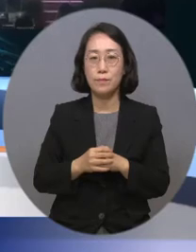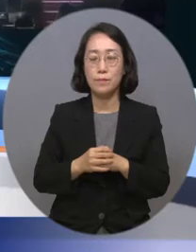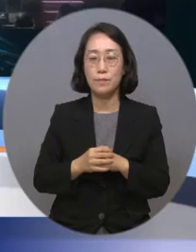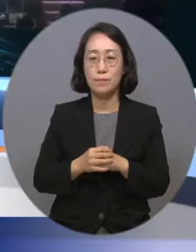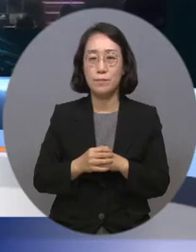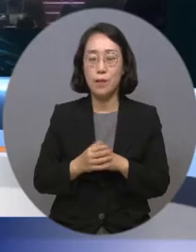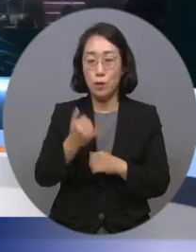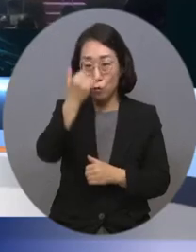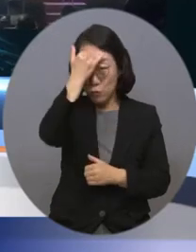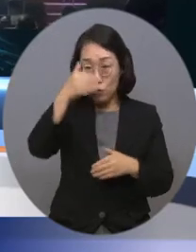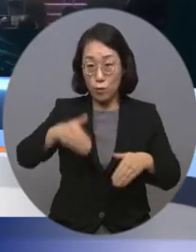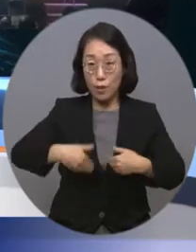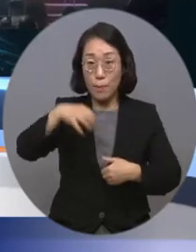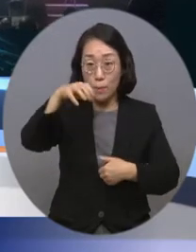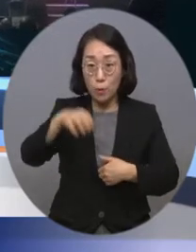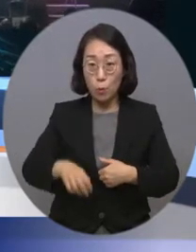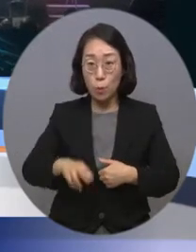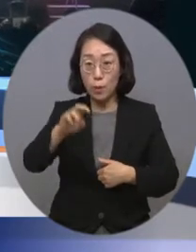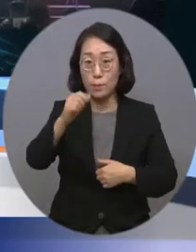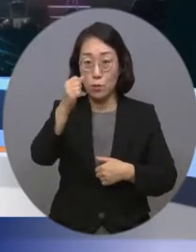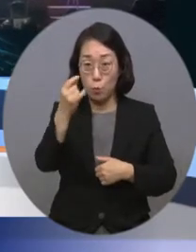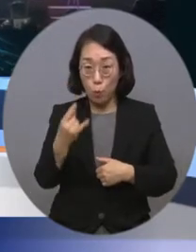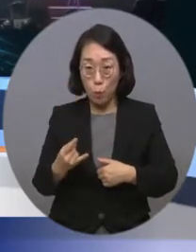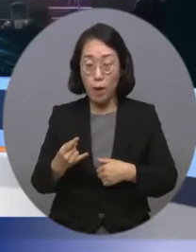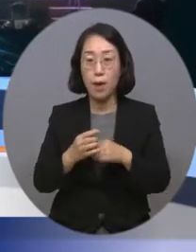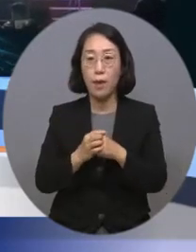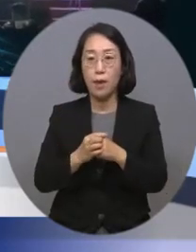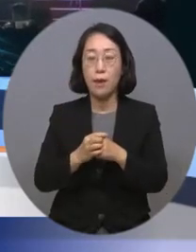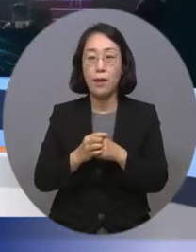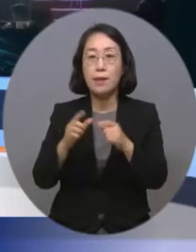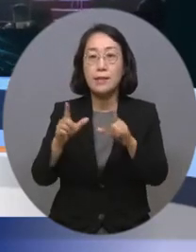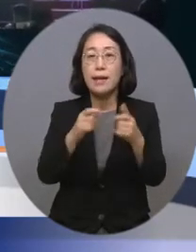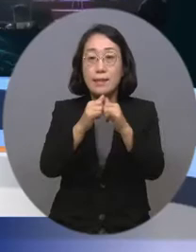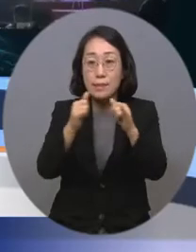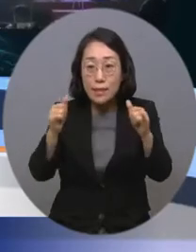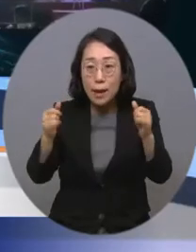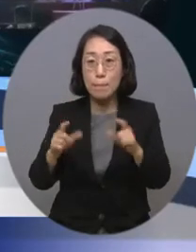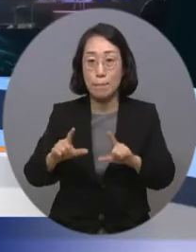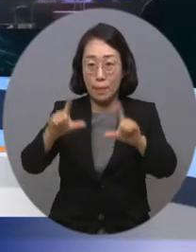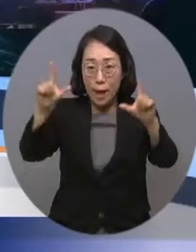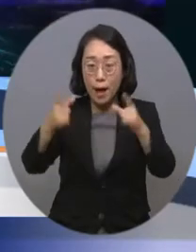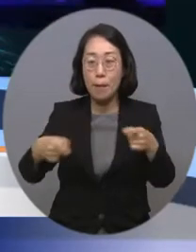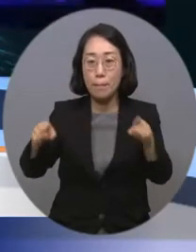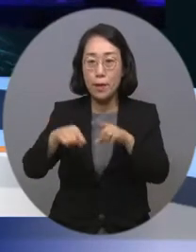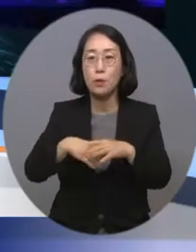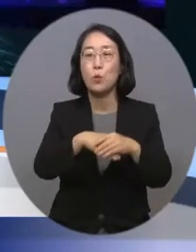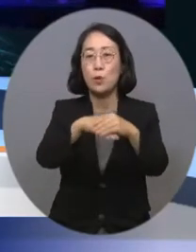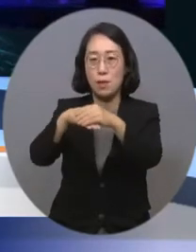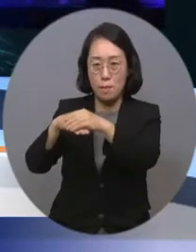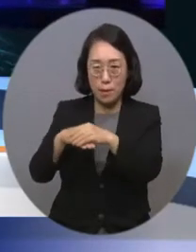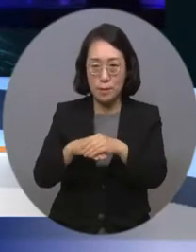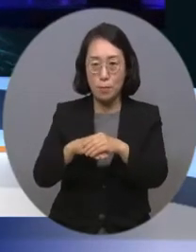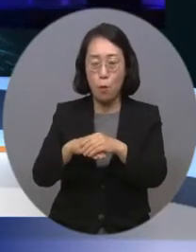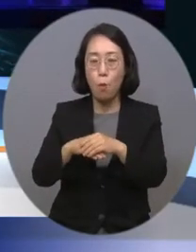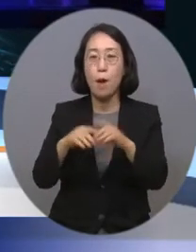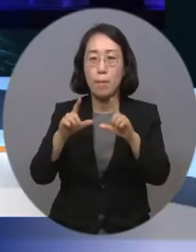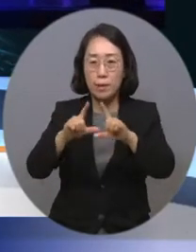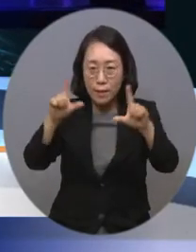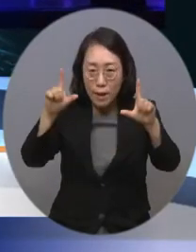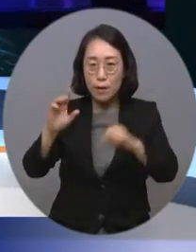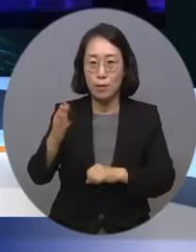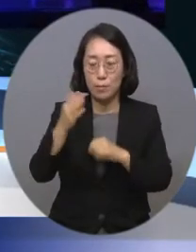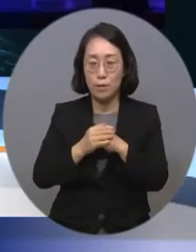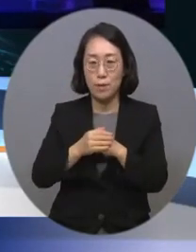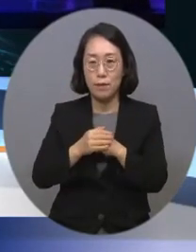충청남도가 제 26회 에 도움이 되 날을 맞아 함께 손을 맞잡고 화합하는 시간을 가졌습니다 현장에